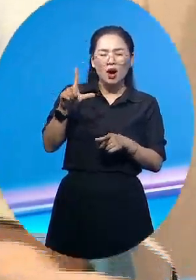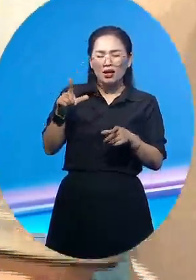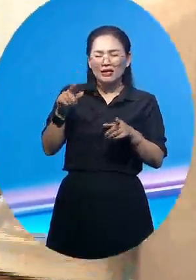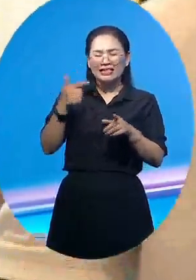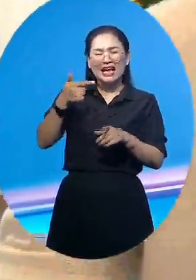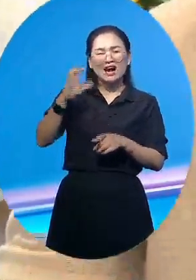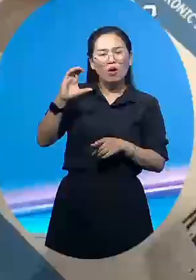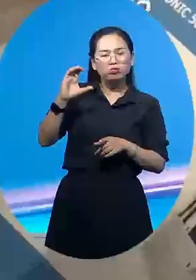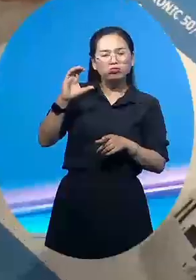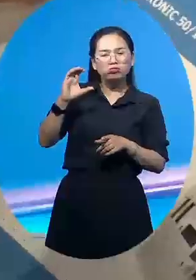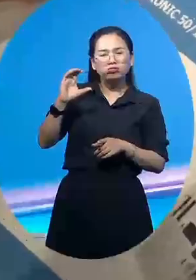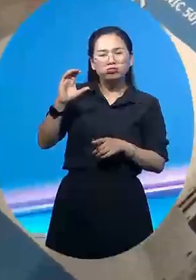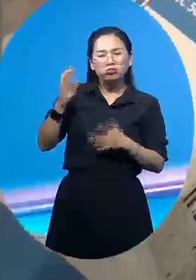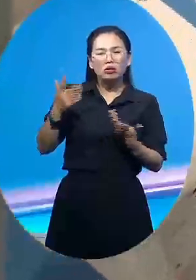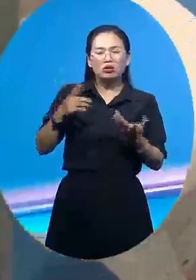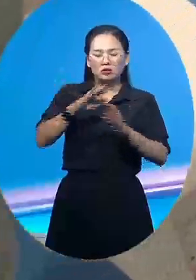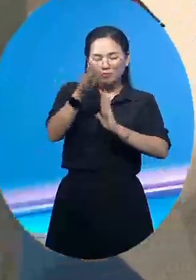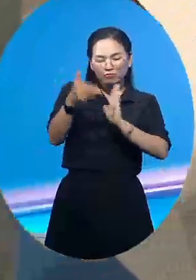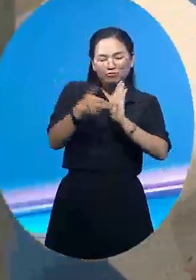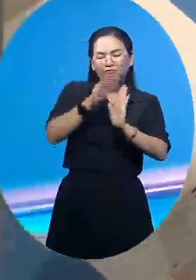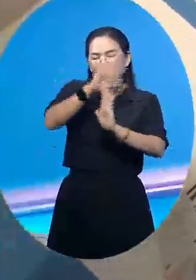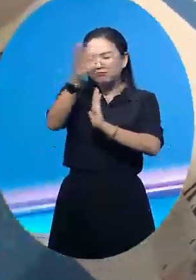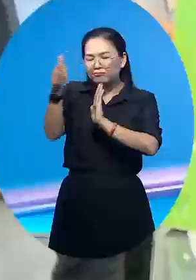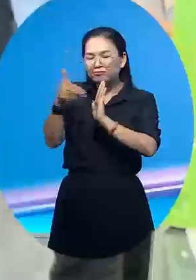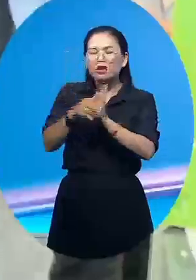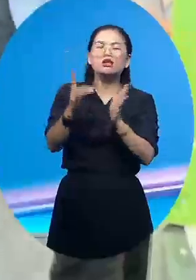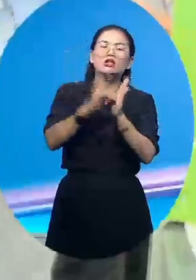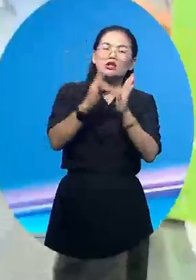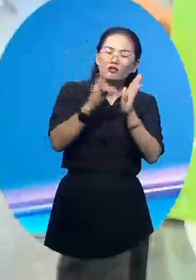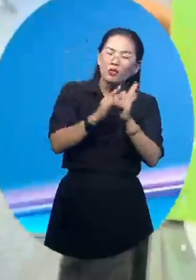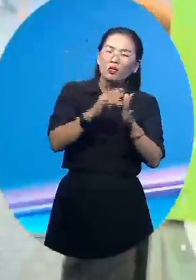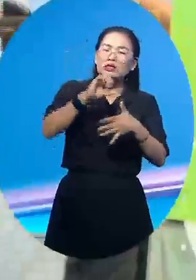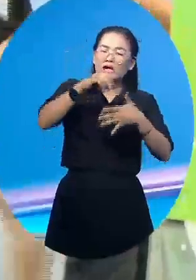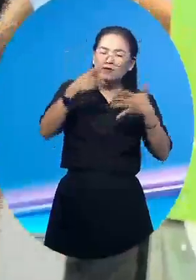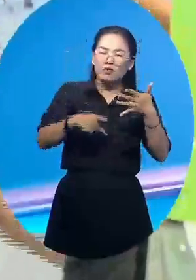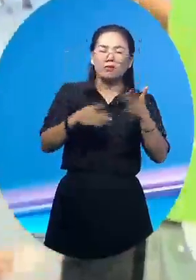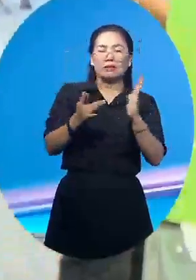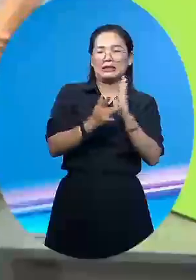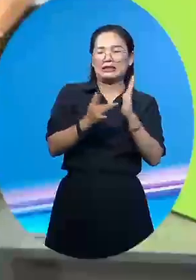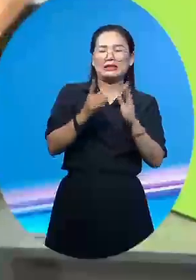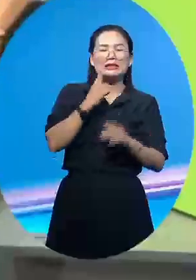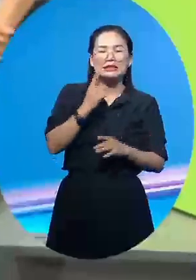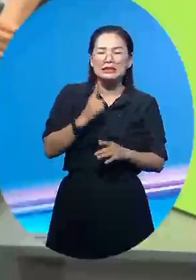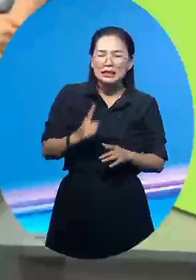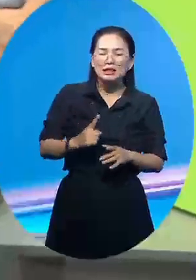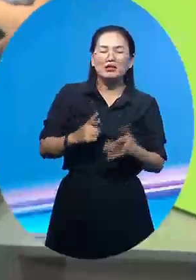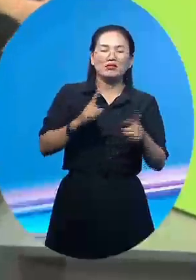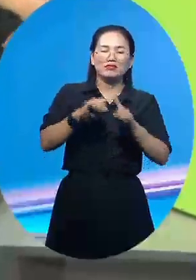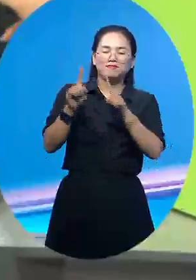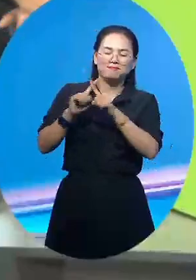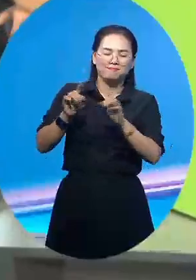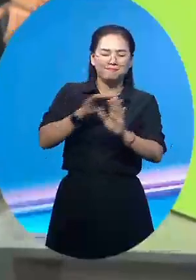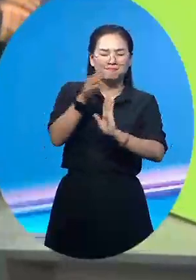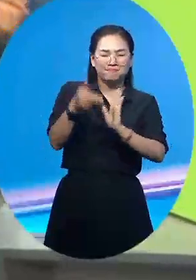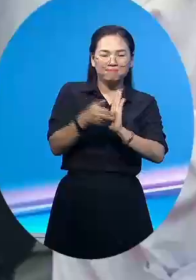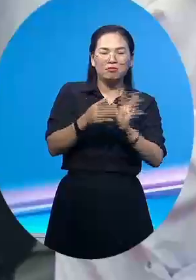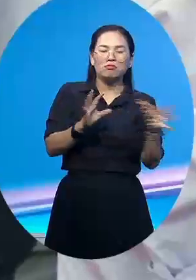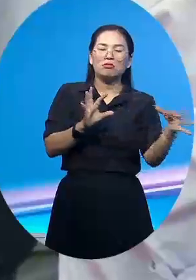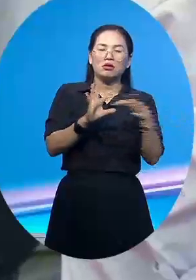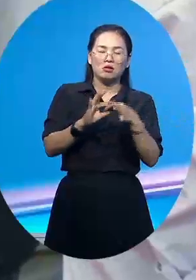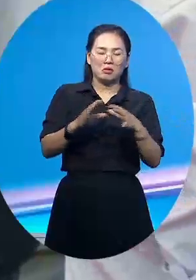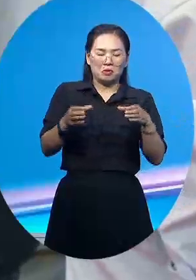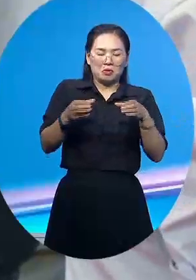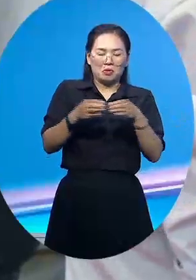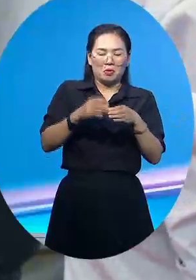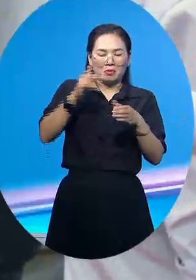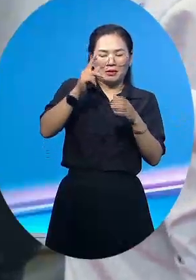kim loại thanh giới thiệu đa dạng sản phẩm dịch vụ trong lĩnh vực máy móc điện điện tử xây dựng và công nghiệp y tế nhờ sự kết hợp của đội